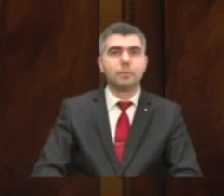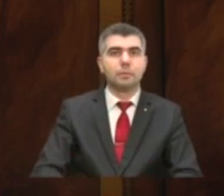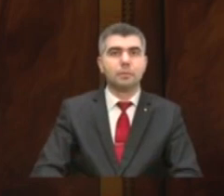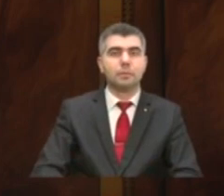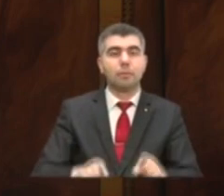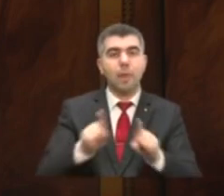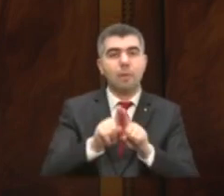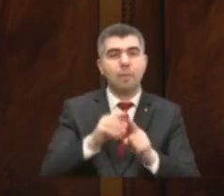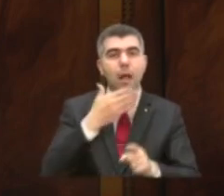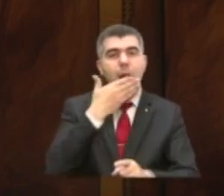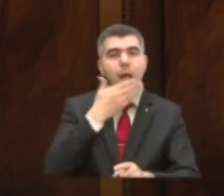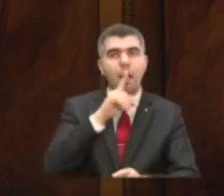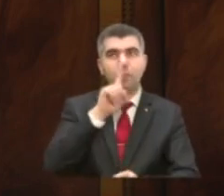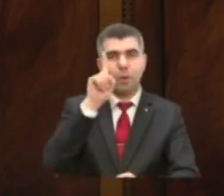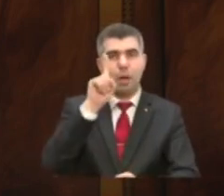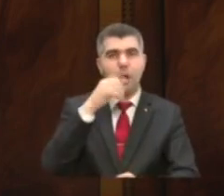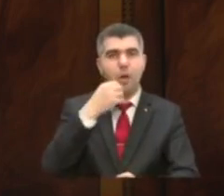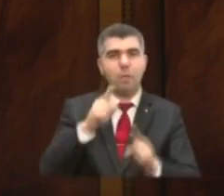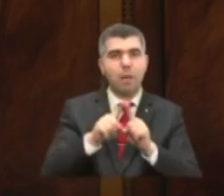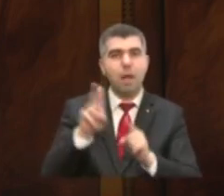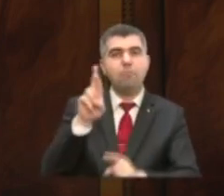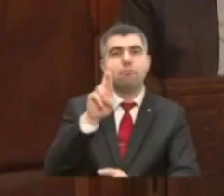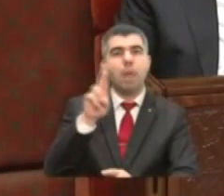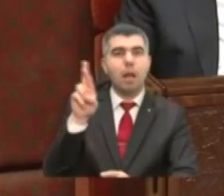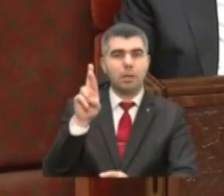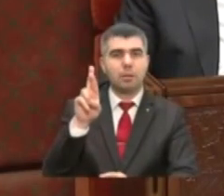الحمد لله على التدخل تاع صاحب الجلالة.